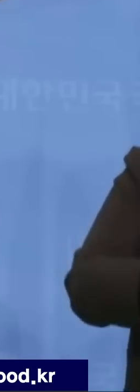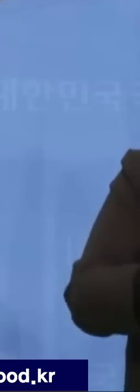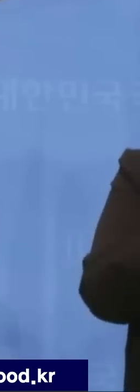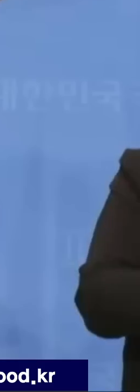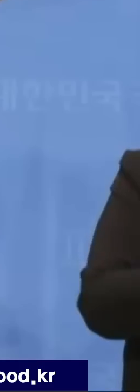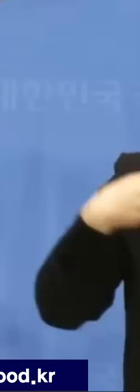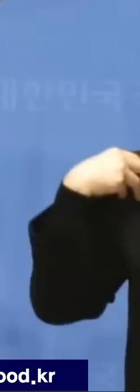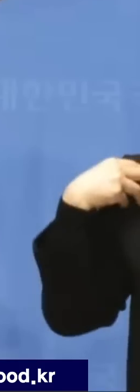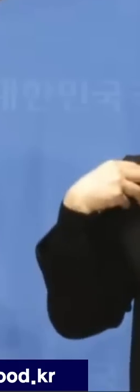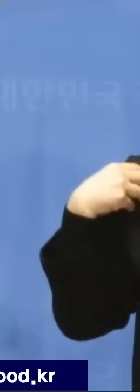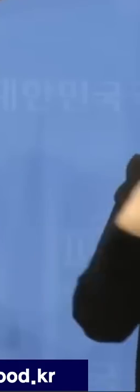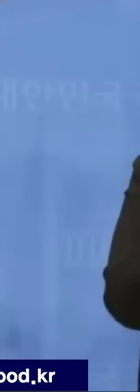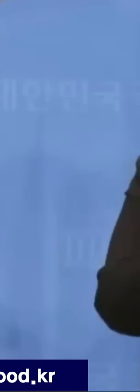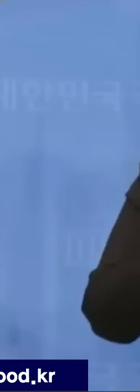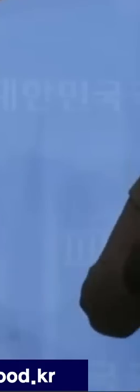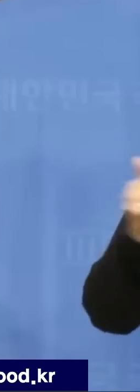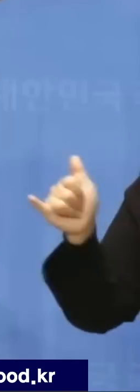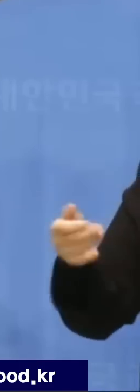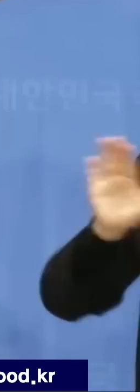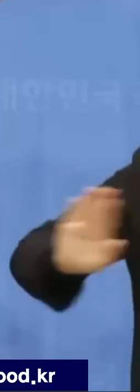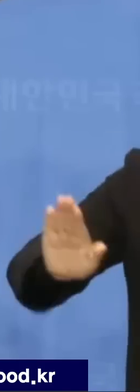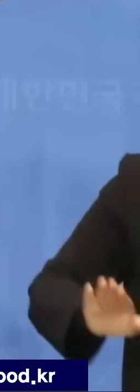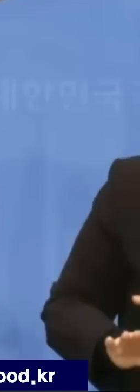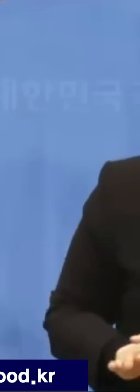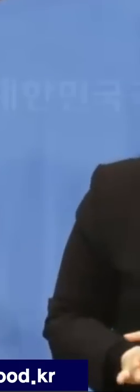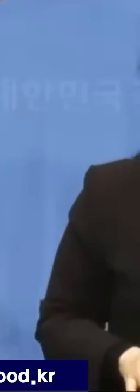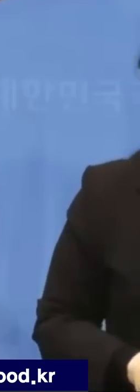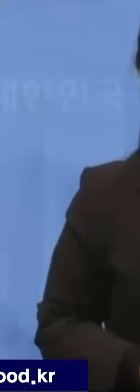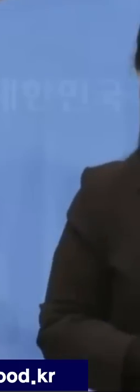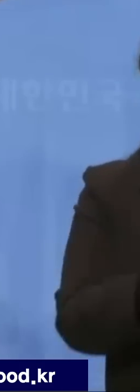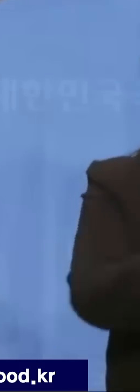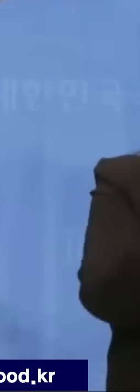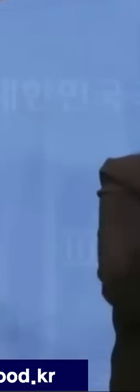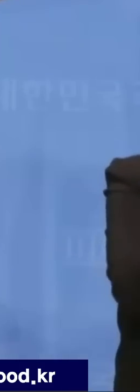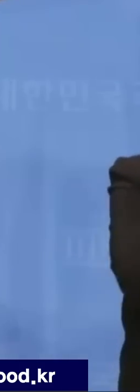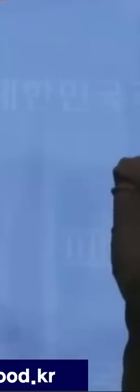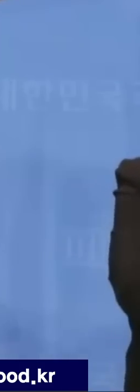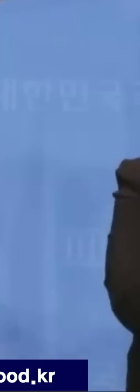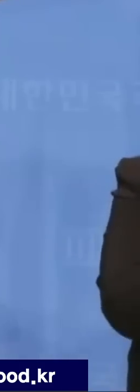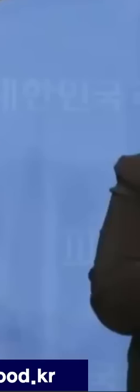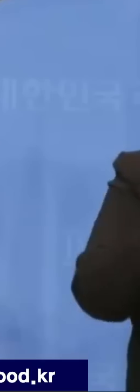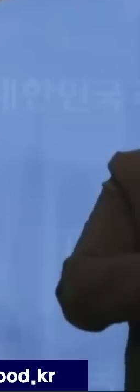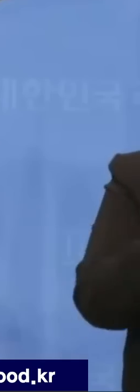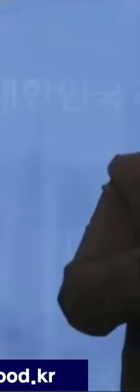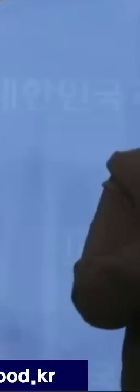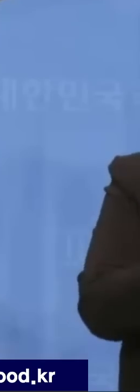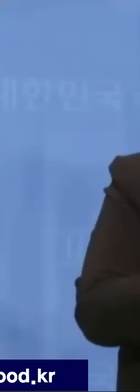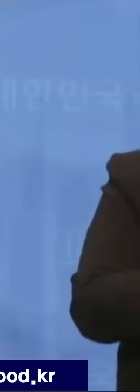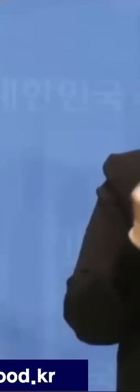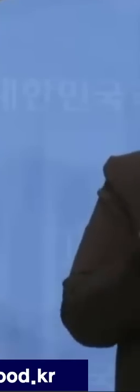윤석열 정권의 국민에 대한 도전이고 지난 2017년 겨울 생계와 추위를